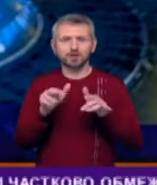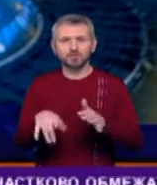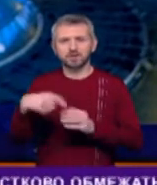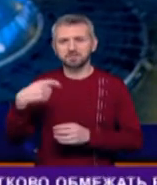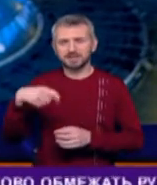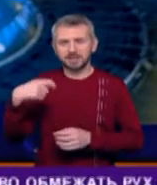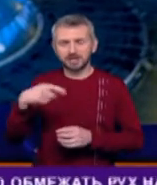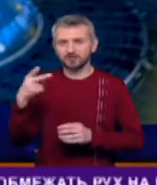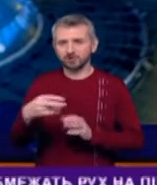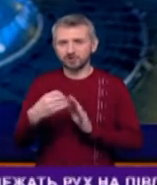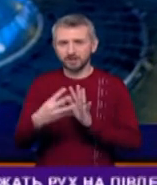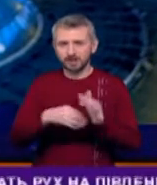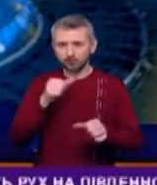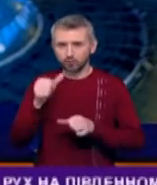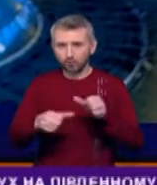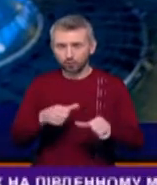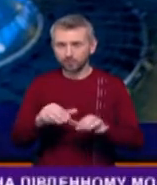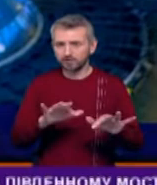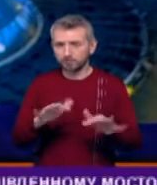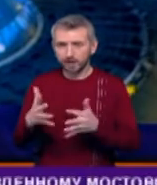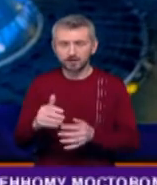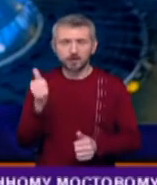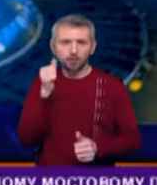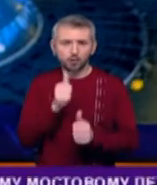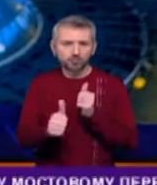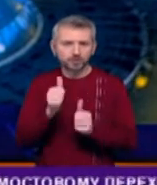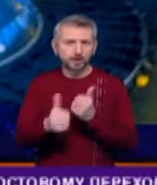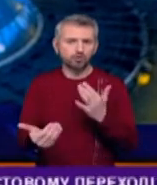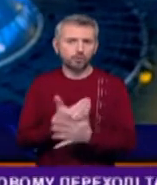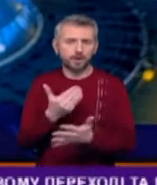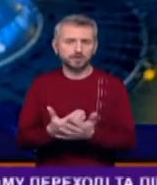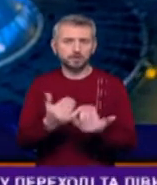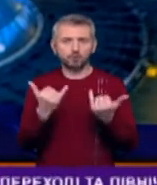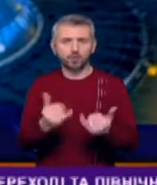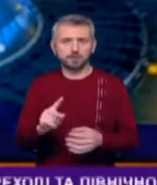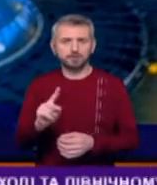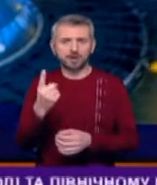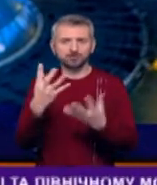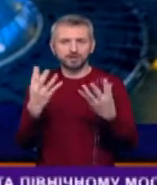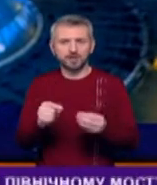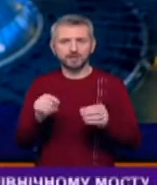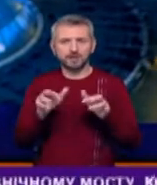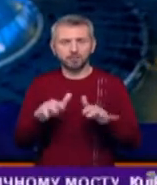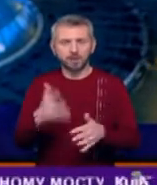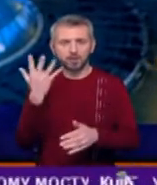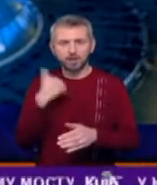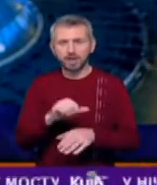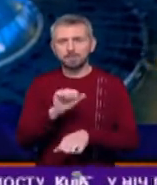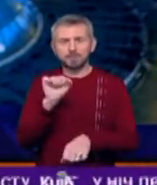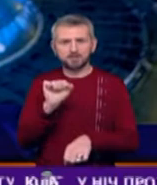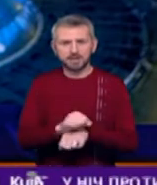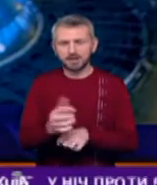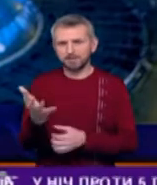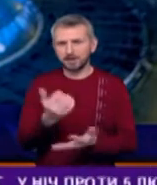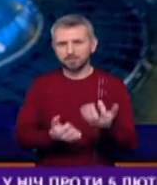президента 2019 року, оскільки кожен день якісь новації. Бачите, сьогодні вже перший день в цій кампанії, коли припинили